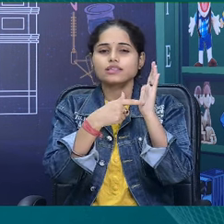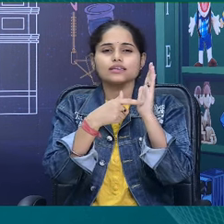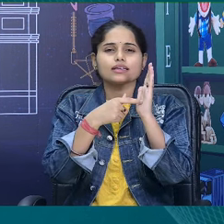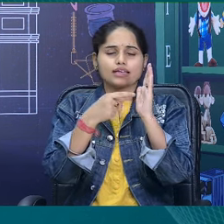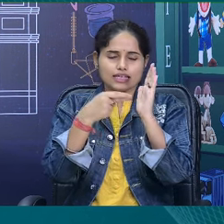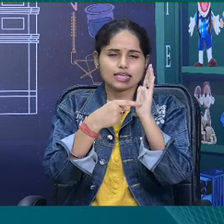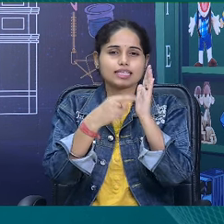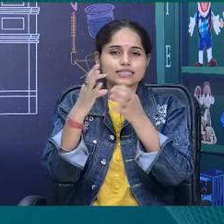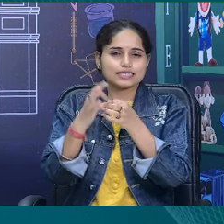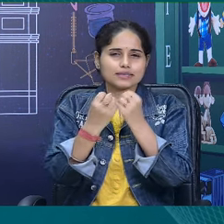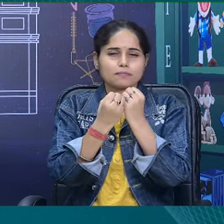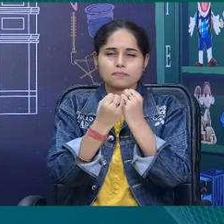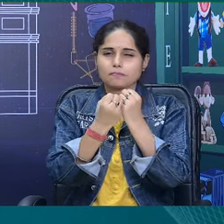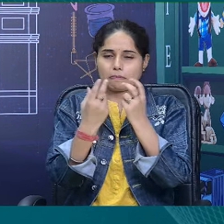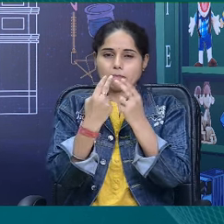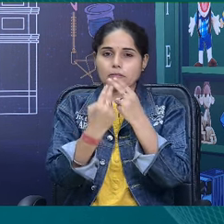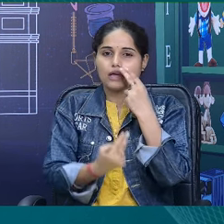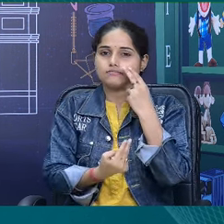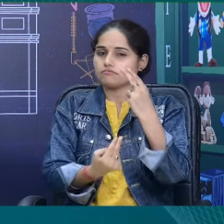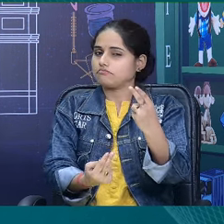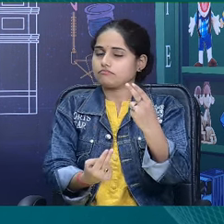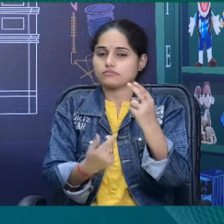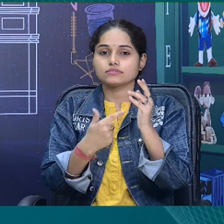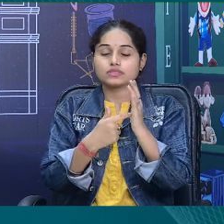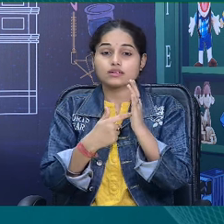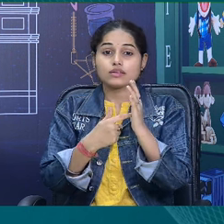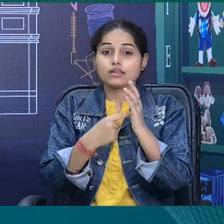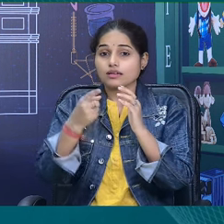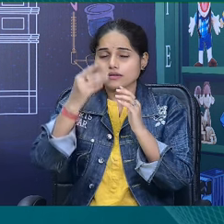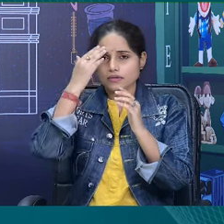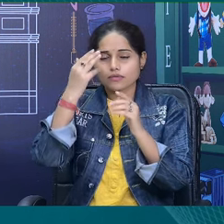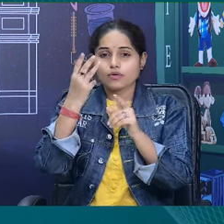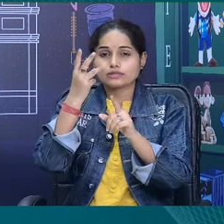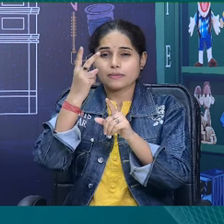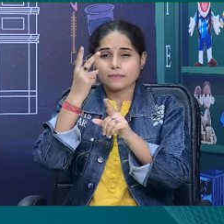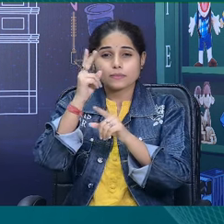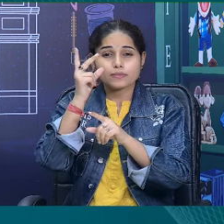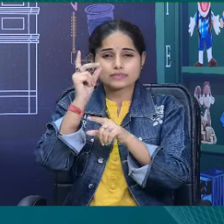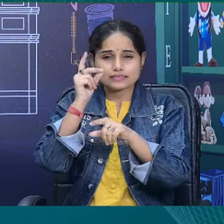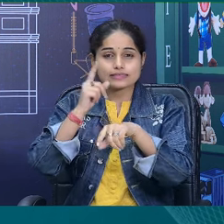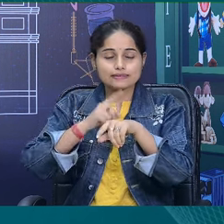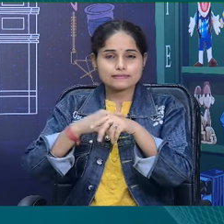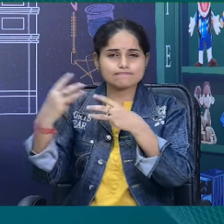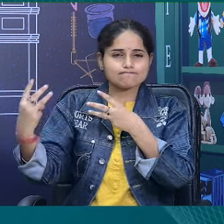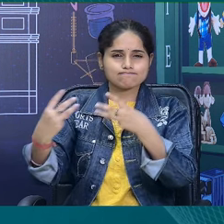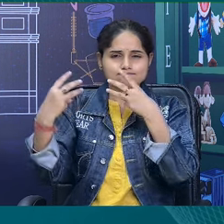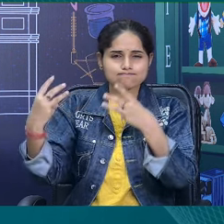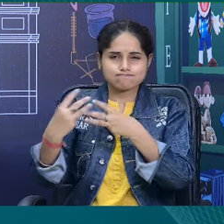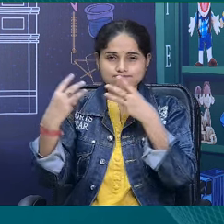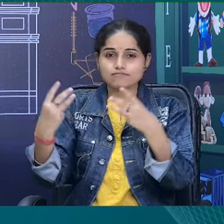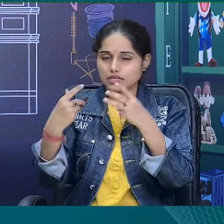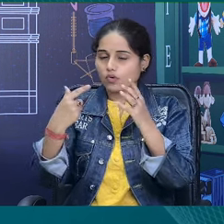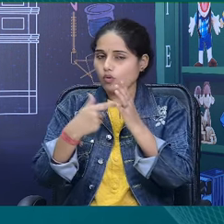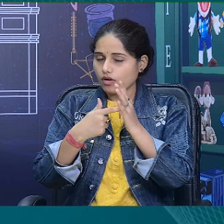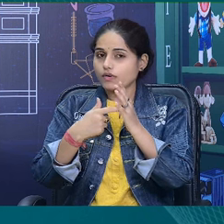बहुत स्टोरी है बड़ी सर सेकंड वर्ल्ड वॉर के दौरान बंगाल में एक बहुत ही गंदा सूखा पढ़ा